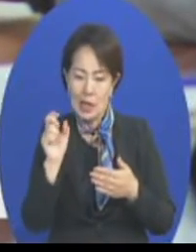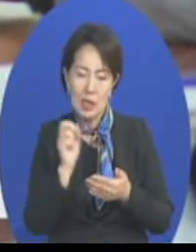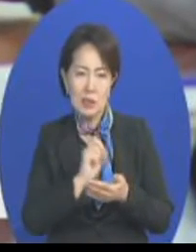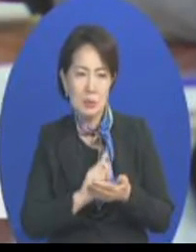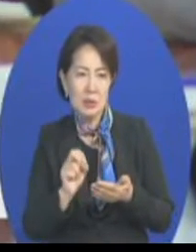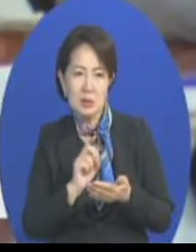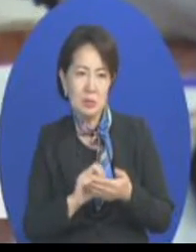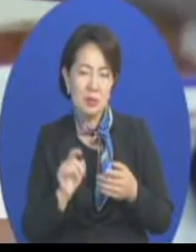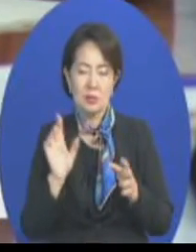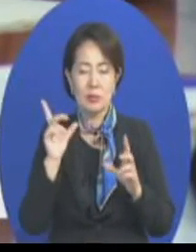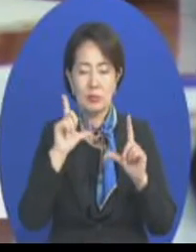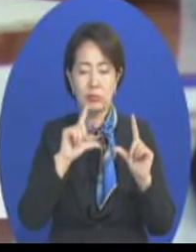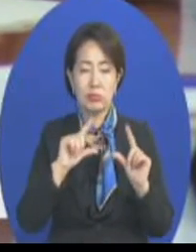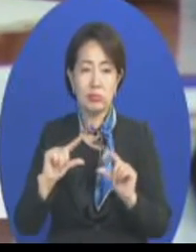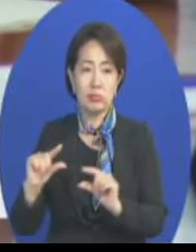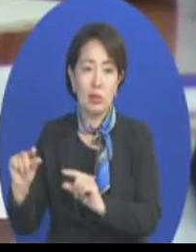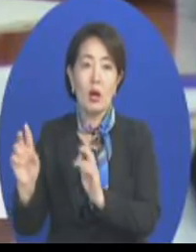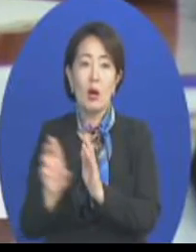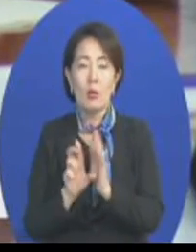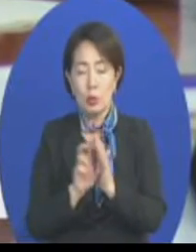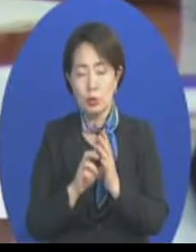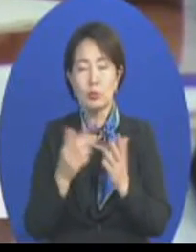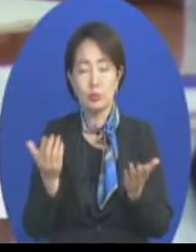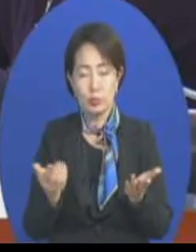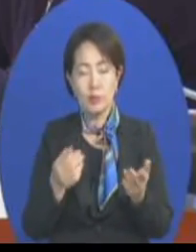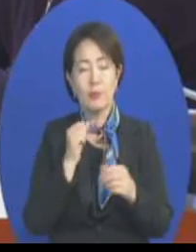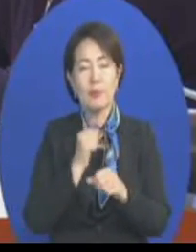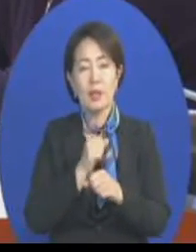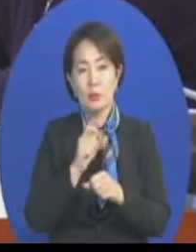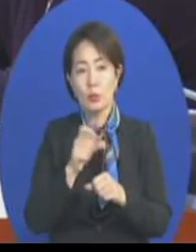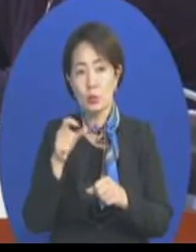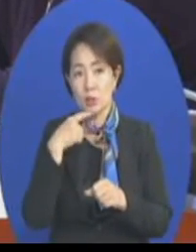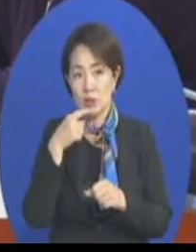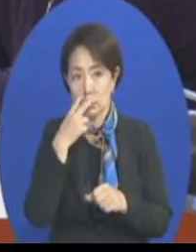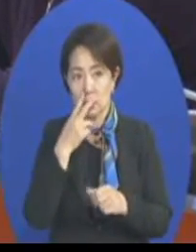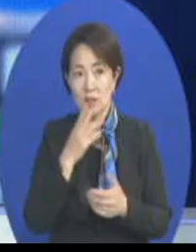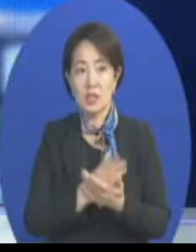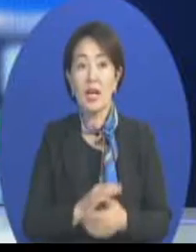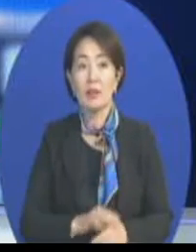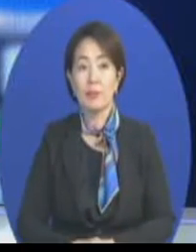суйртаа баримт бичиггүй болох нөхцөл боломж бүрдэнэ гэж албаныхан үзэж байна.